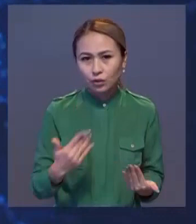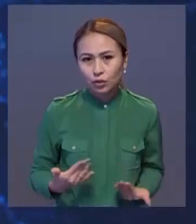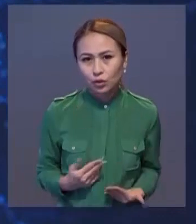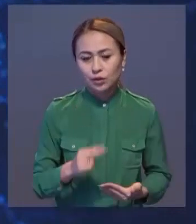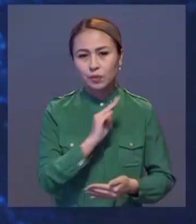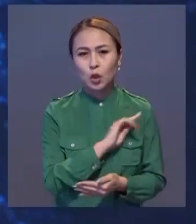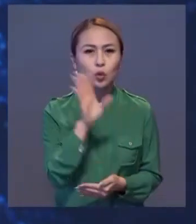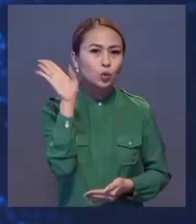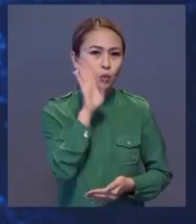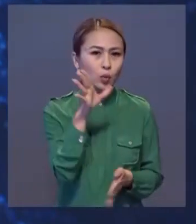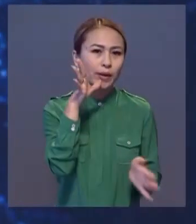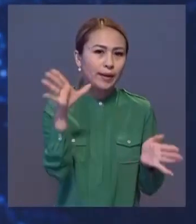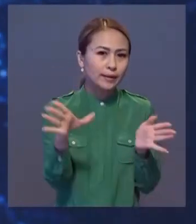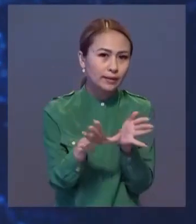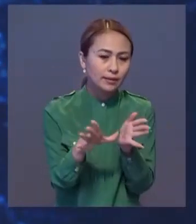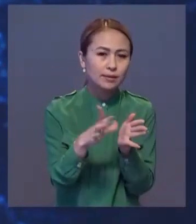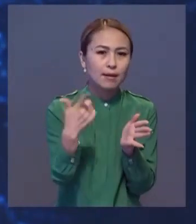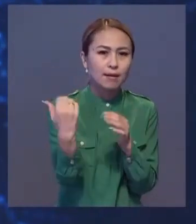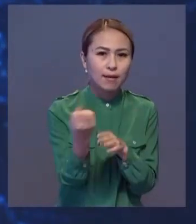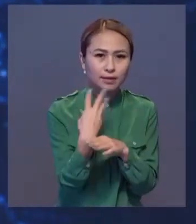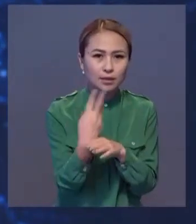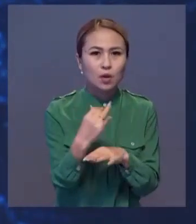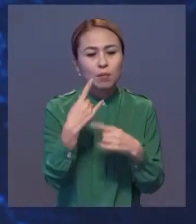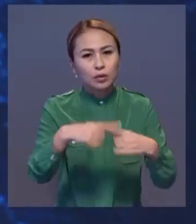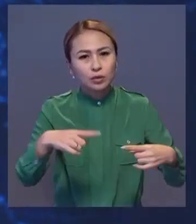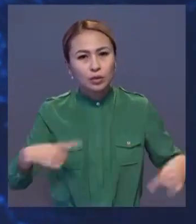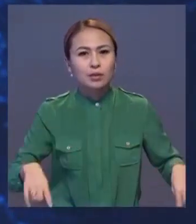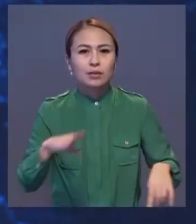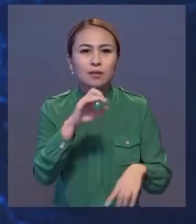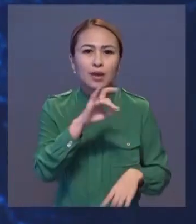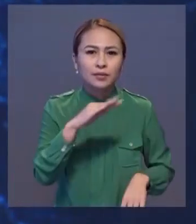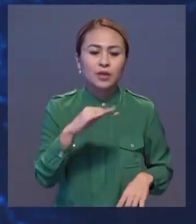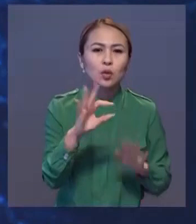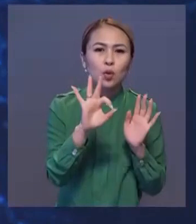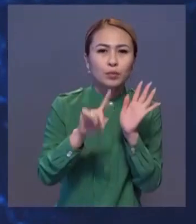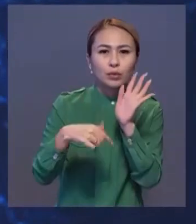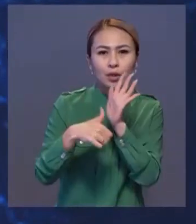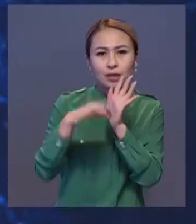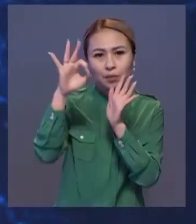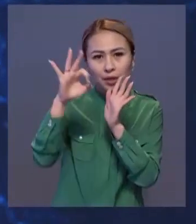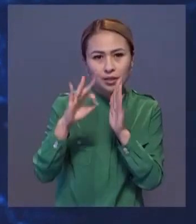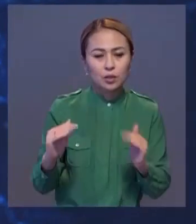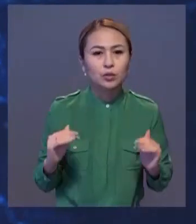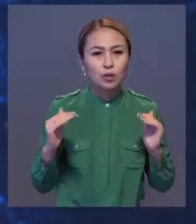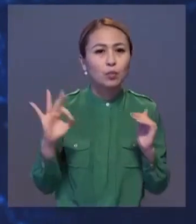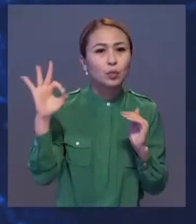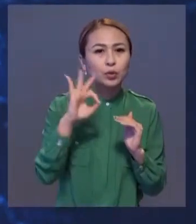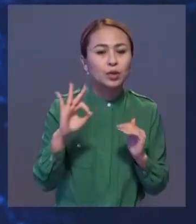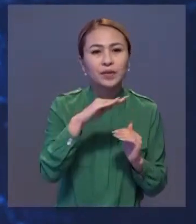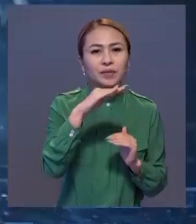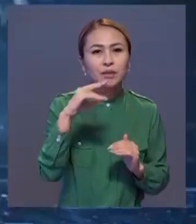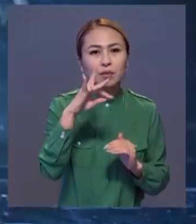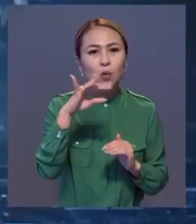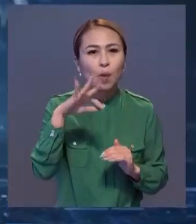айда тұрғын үй қызметтері, су, электр энергиясы, газ және басқа да отын түрлерінің тарифтері 0,6%-ке көтерілді. Бұл